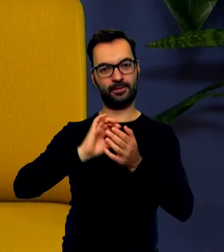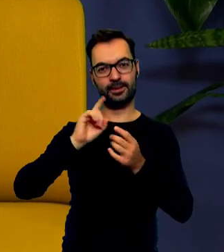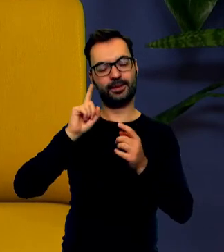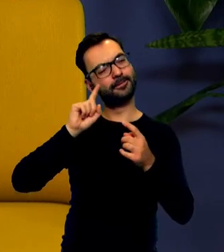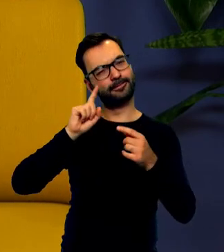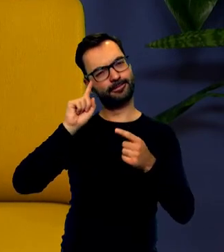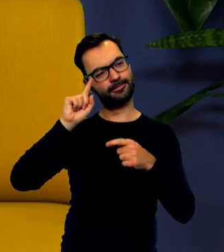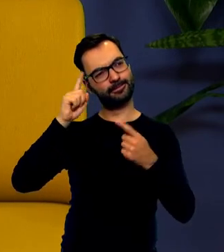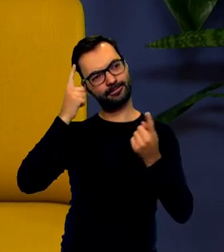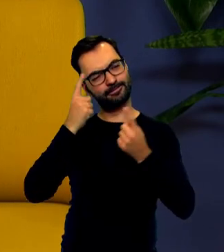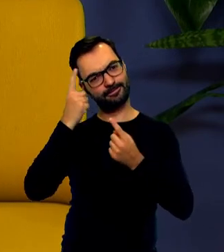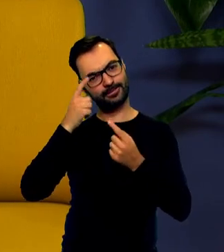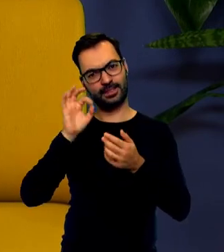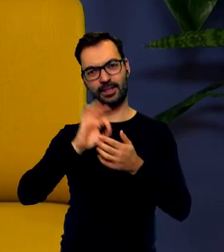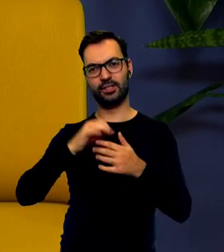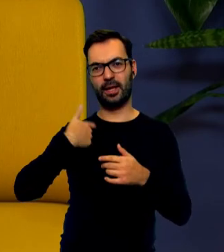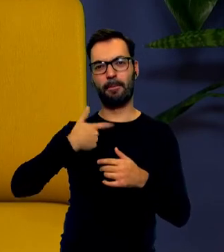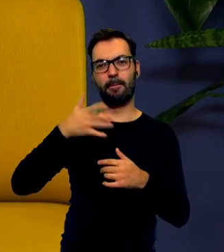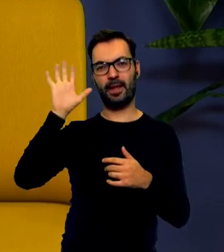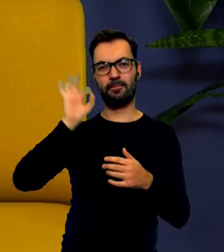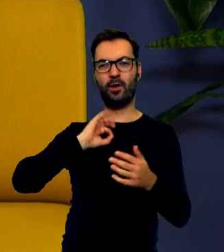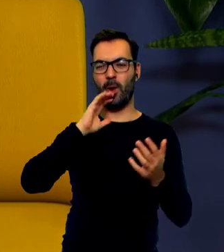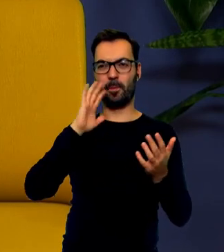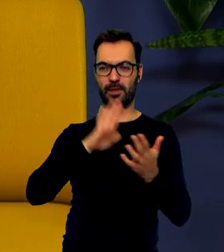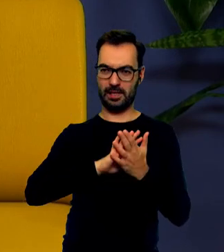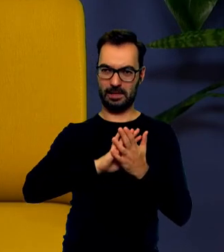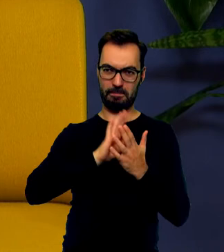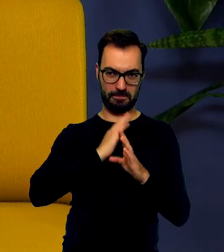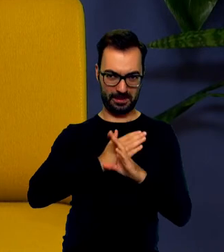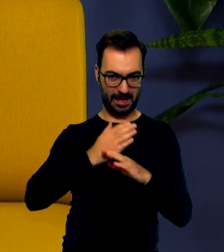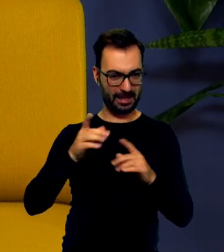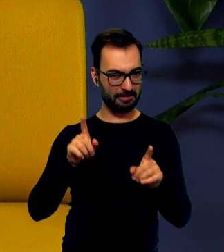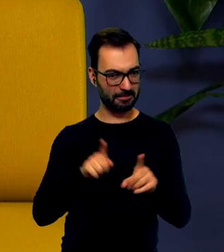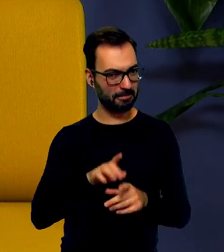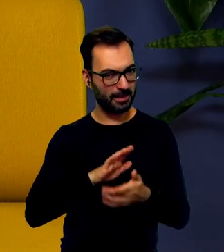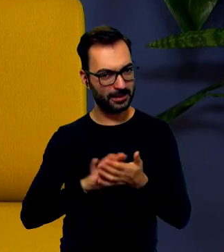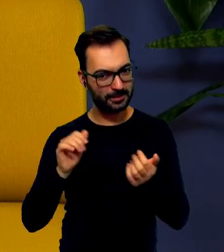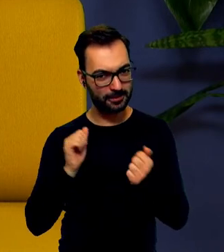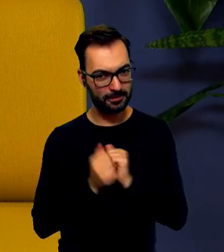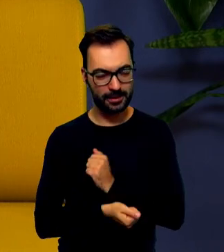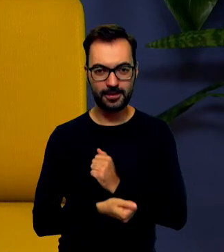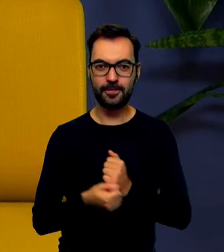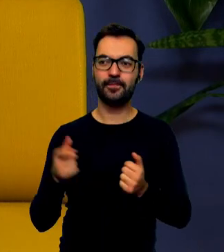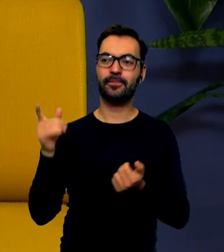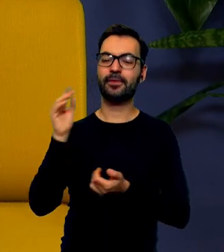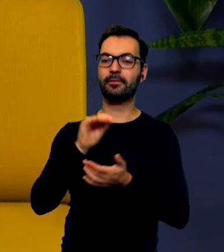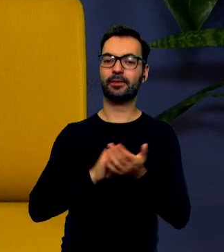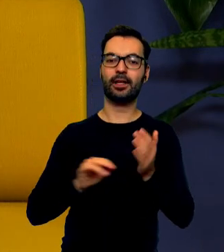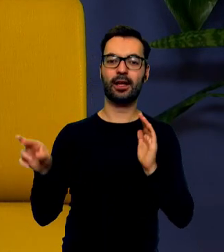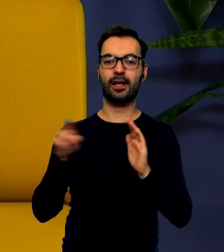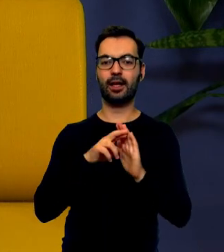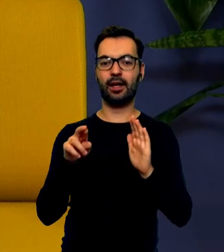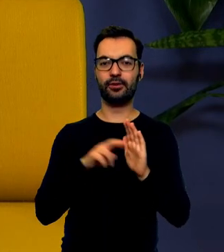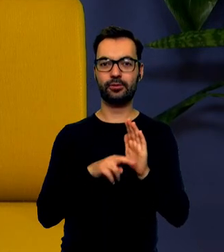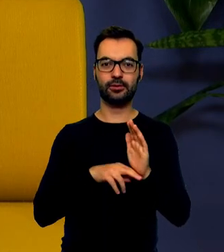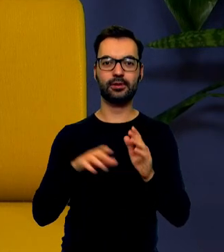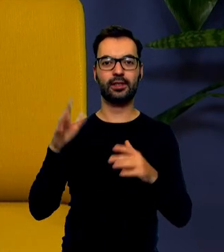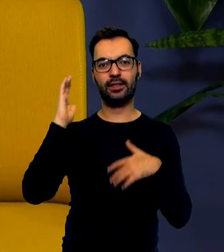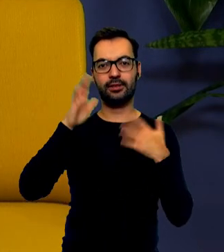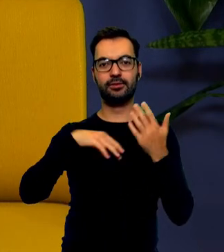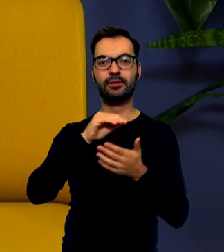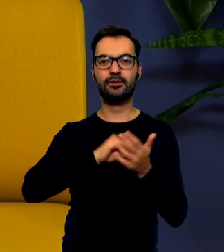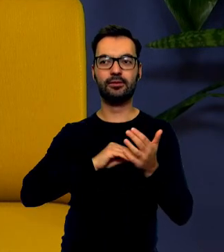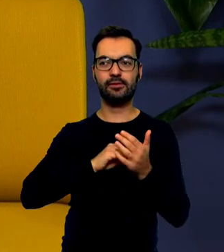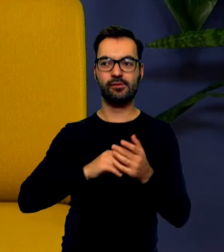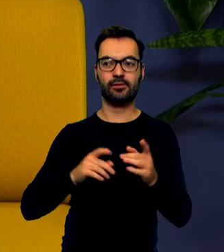co myślałam na dany temat, nie wiem, 5 lat temu nadal jest aktualne. Piszesz między innymi, że Reguły chaosu napisałeś